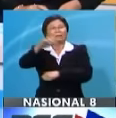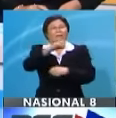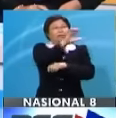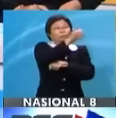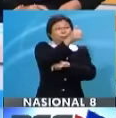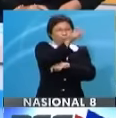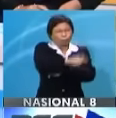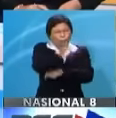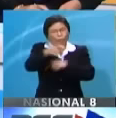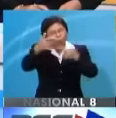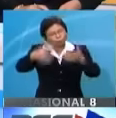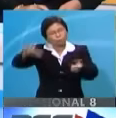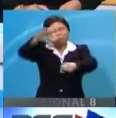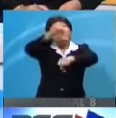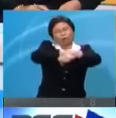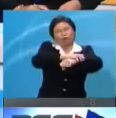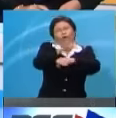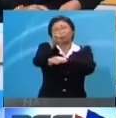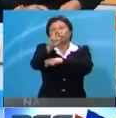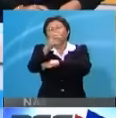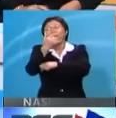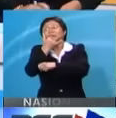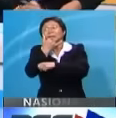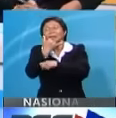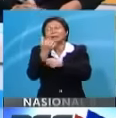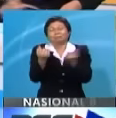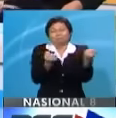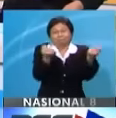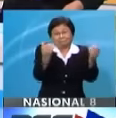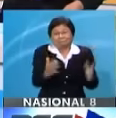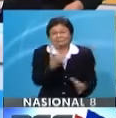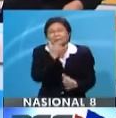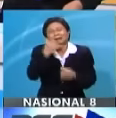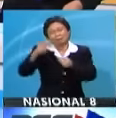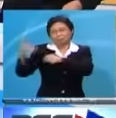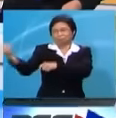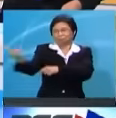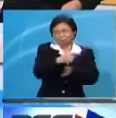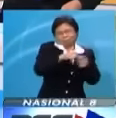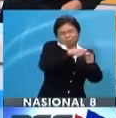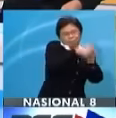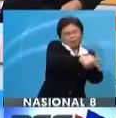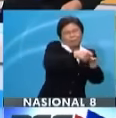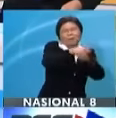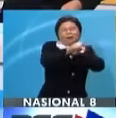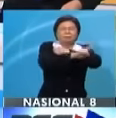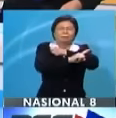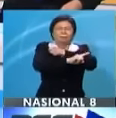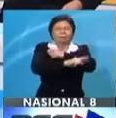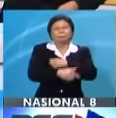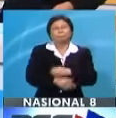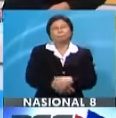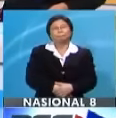individu telah ditahan, manakala 20 pesalah trafik tampil melangsaikan saman masing-masing.